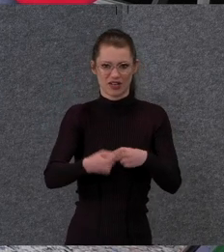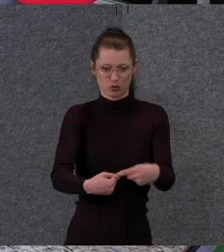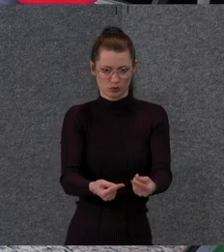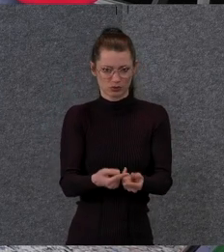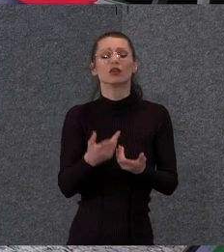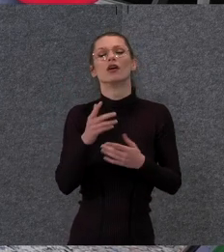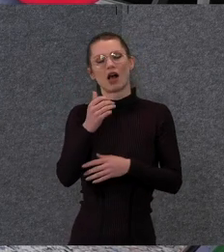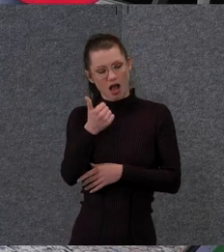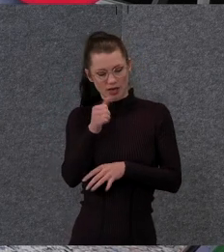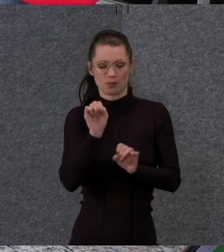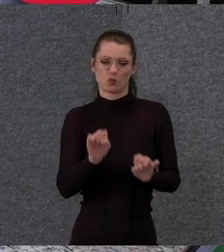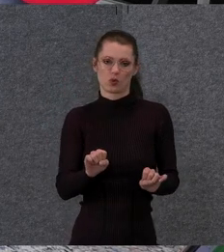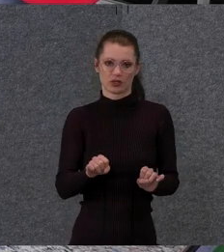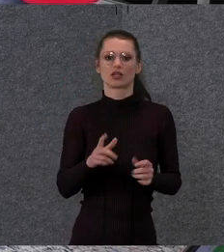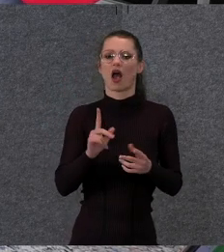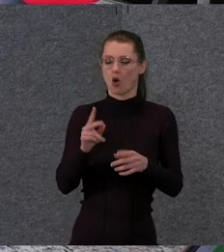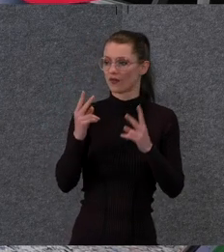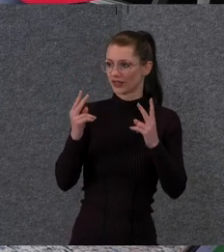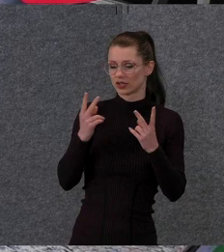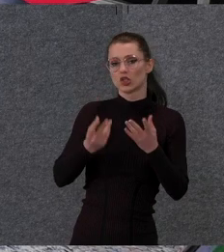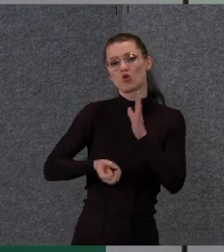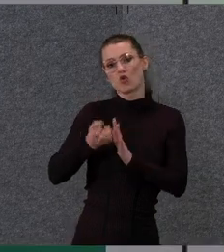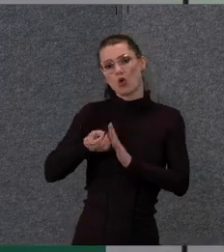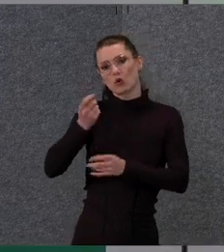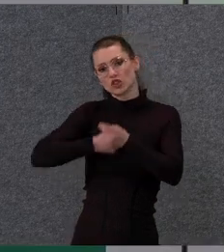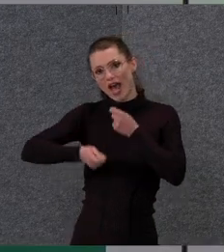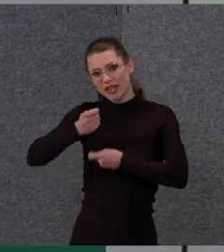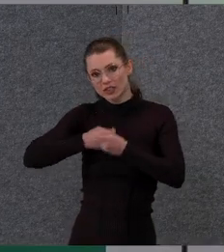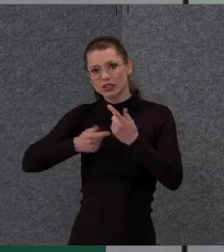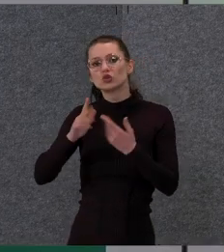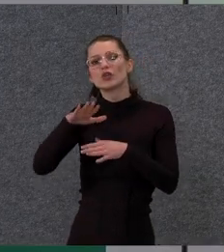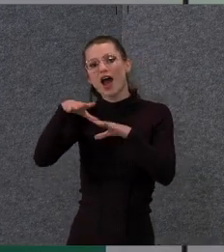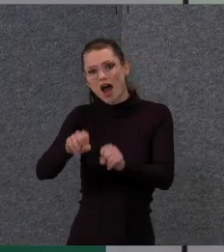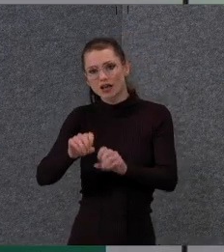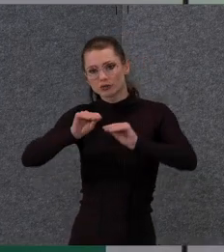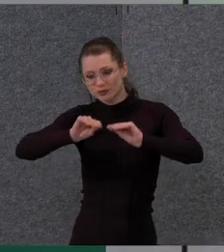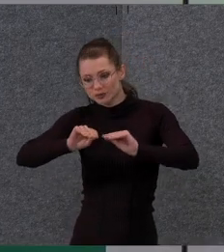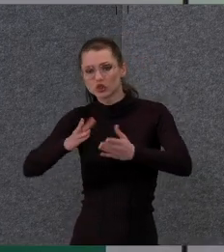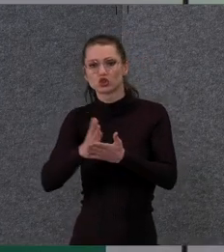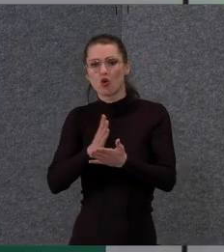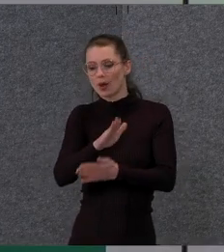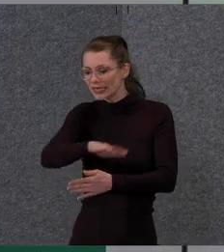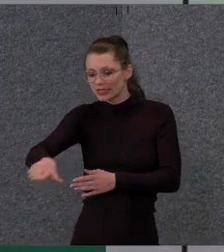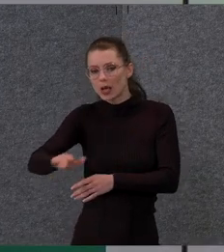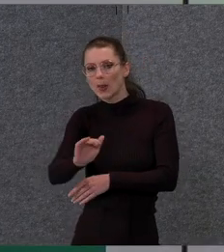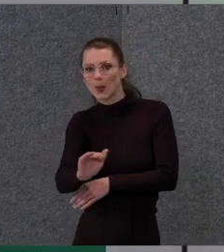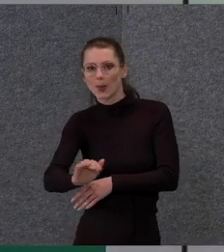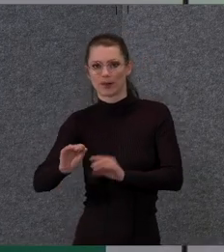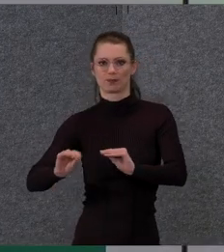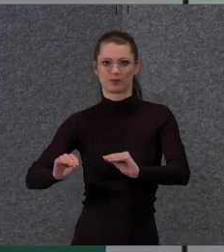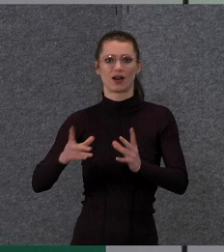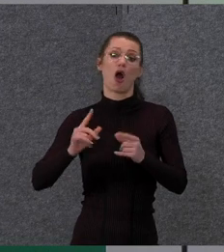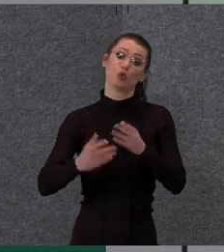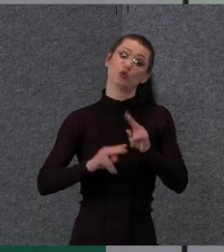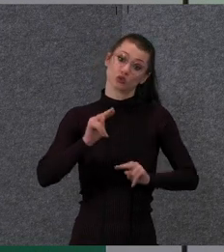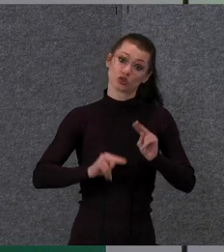Möglichkeit sein. Es ist unglaublich wichtig, auch ökologisches Handeln und Nachhaltigkeit zu lehren, zu unterrichten und auch schon den Kleinsten beizubringen. Und da gibt es auch